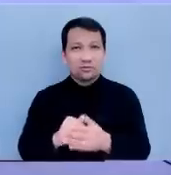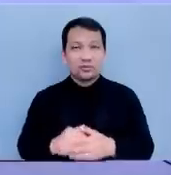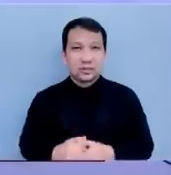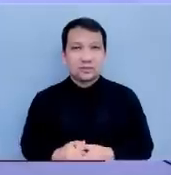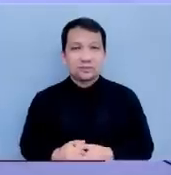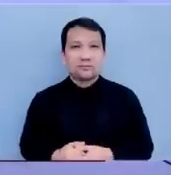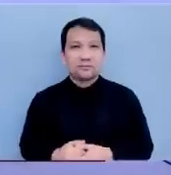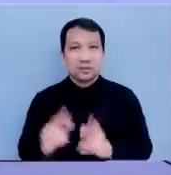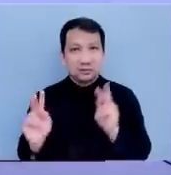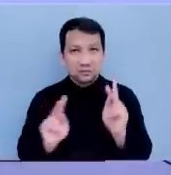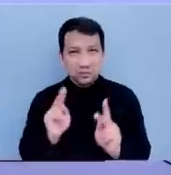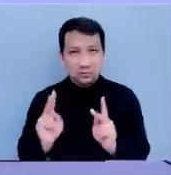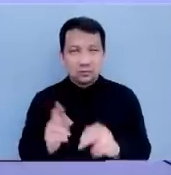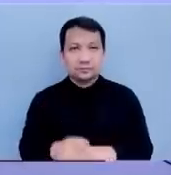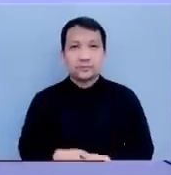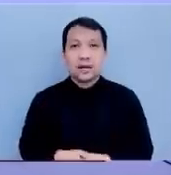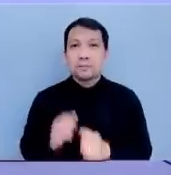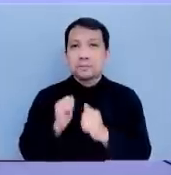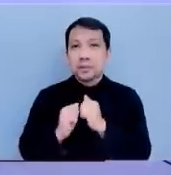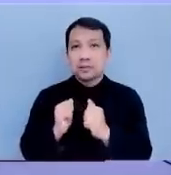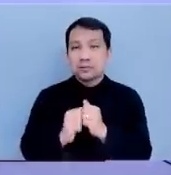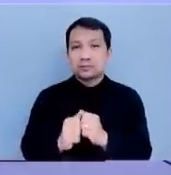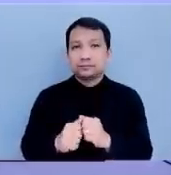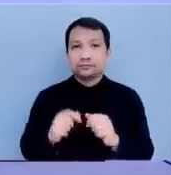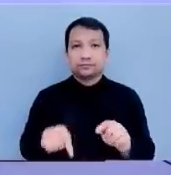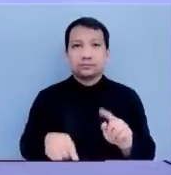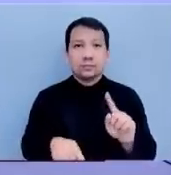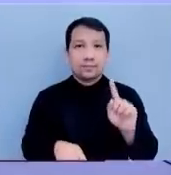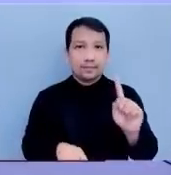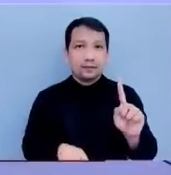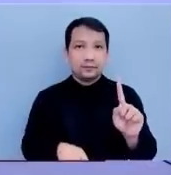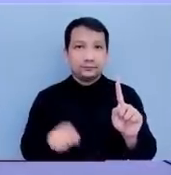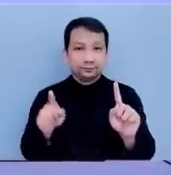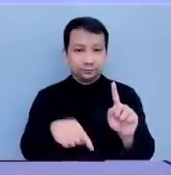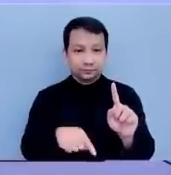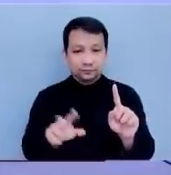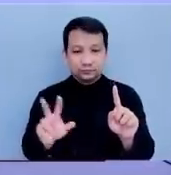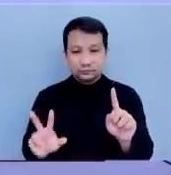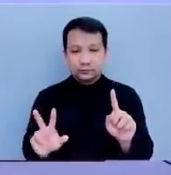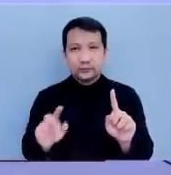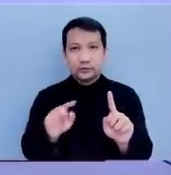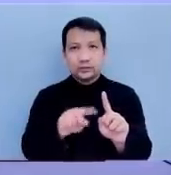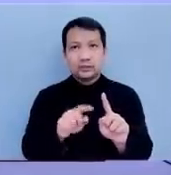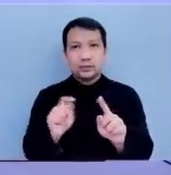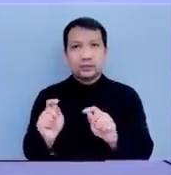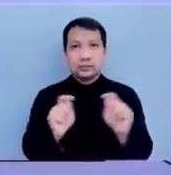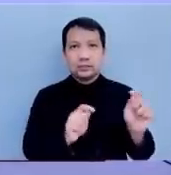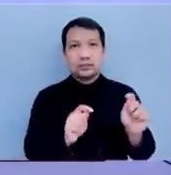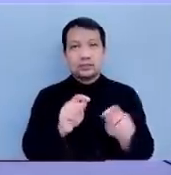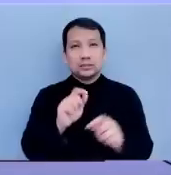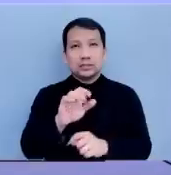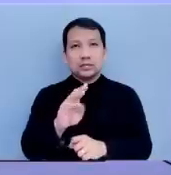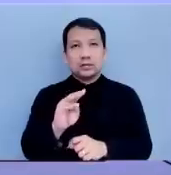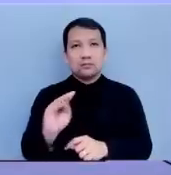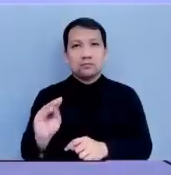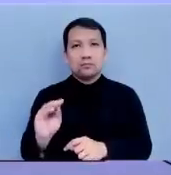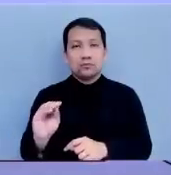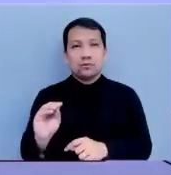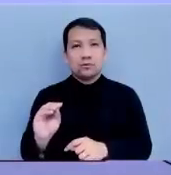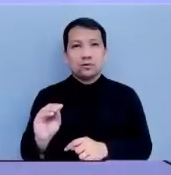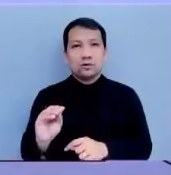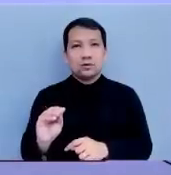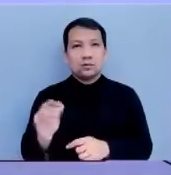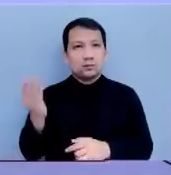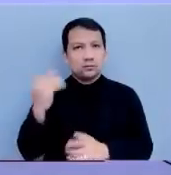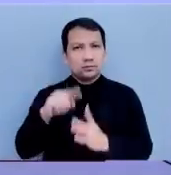215,000 people. Sa Makatwid, isa po sa bawat tatlong Makati residents nakatira sa EMBO. Sinimula ang mga EMBO na yan